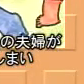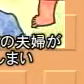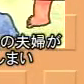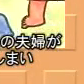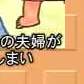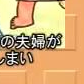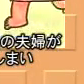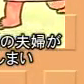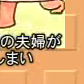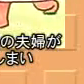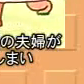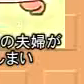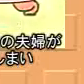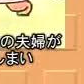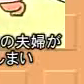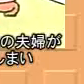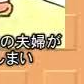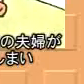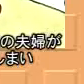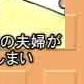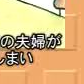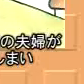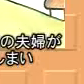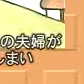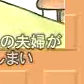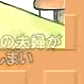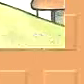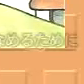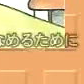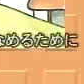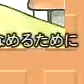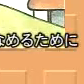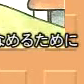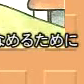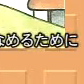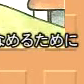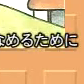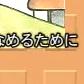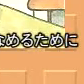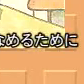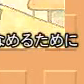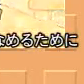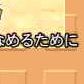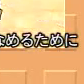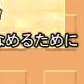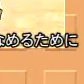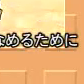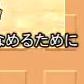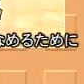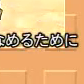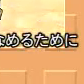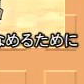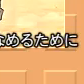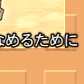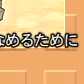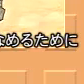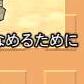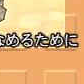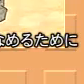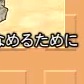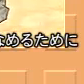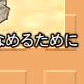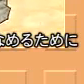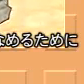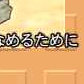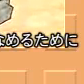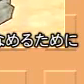婦がね、村里の子供を食べてしまった。そして、行者さんがそれを